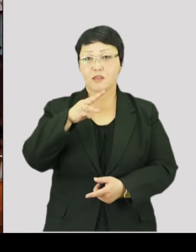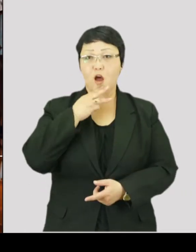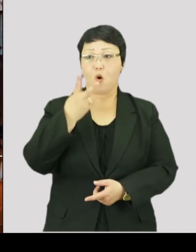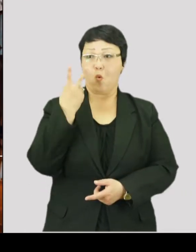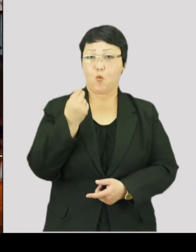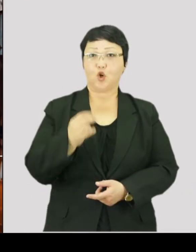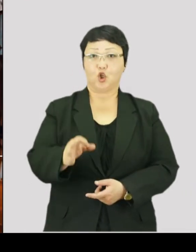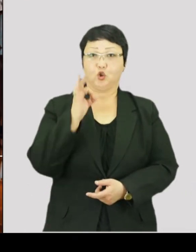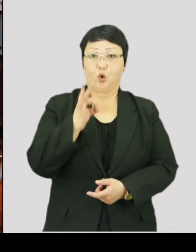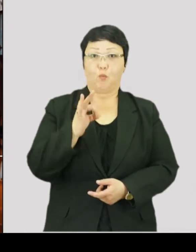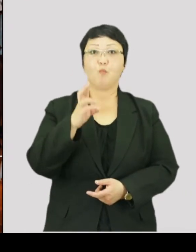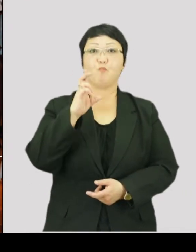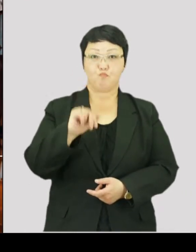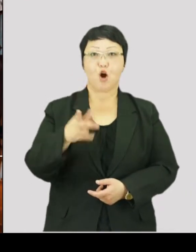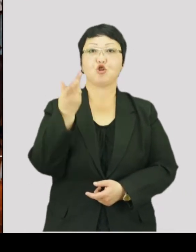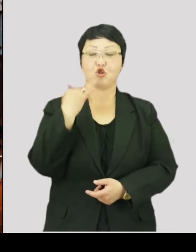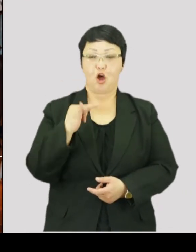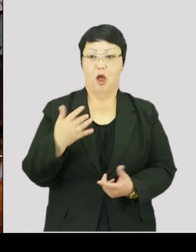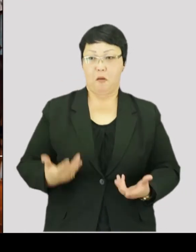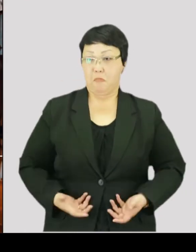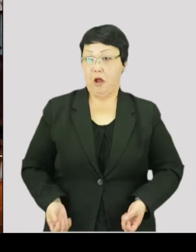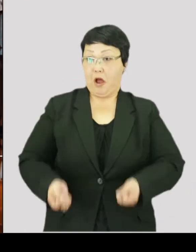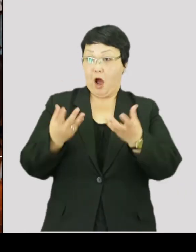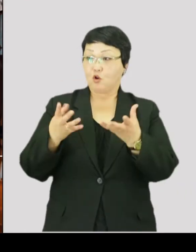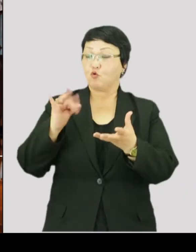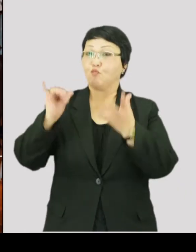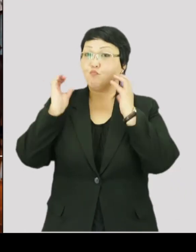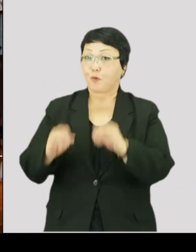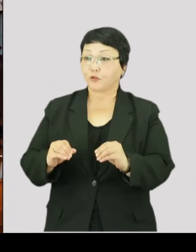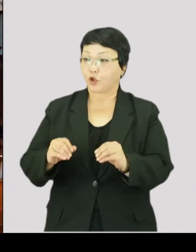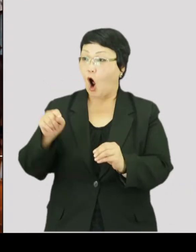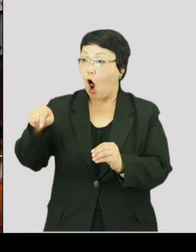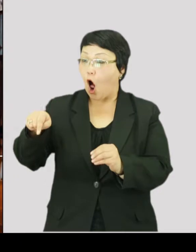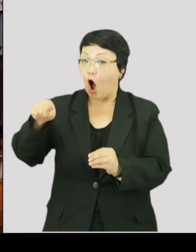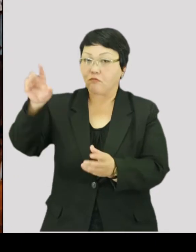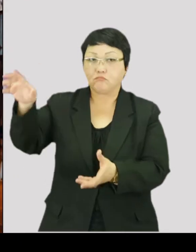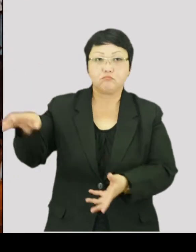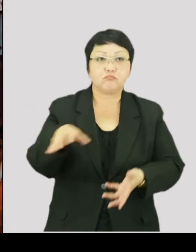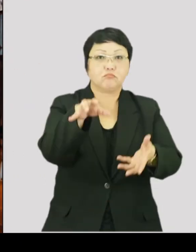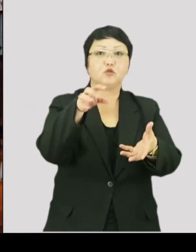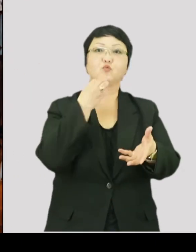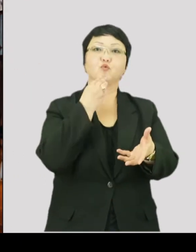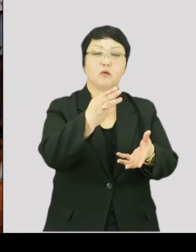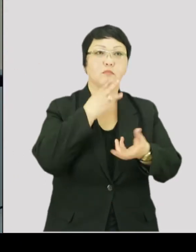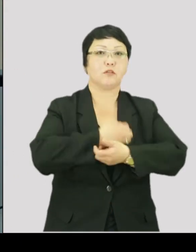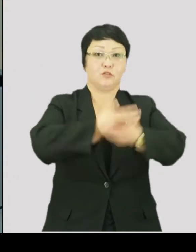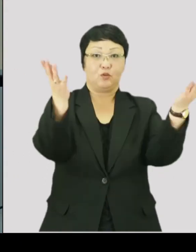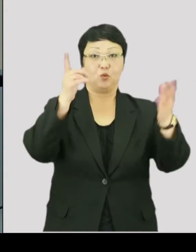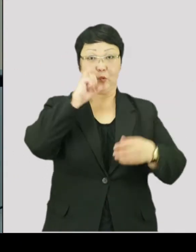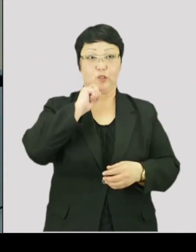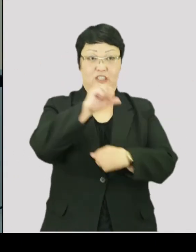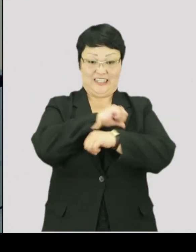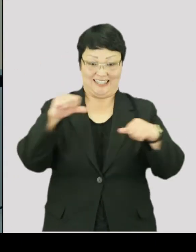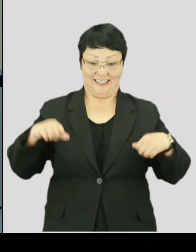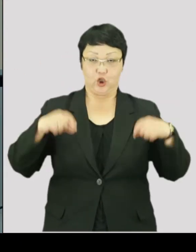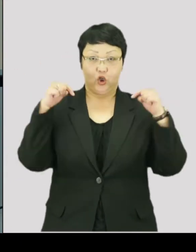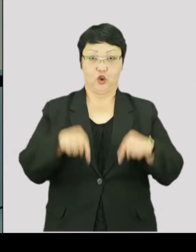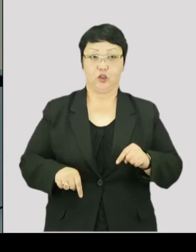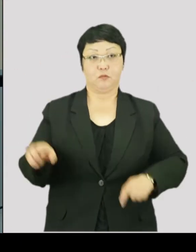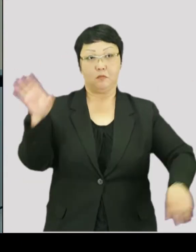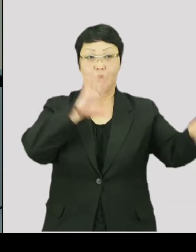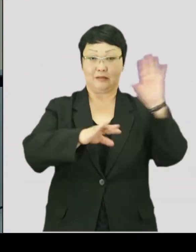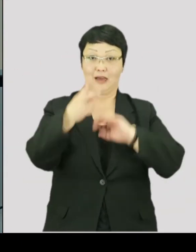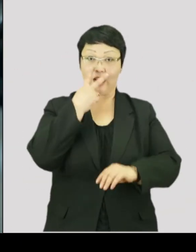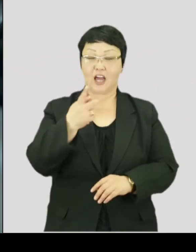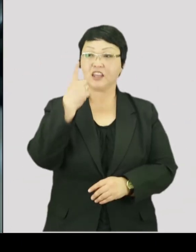зөв бодиттой болж байгаа процессыг яг тухайн байдалтай нь л хүргэхийг зорддог. Тэгэхээр иргэд бол яг одоо өнөөдрийн байдлаар